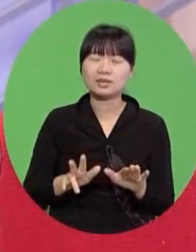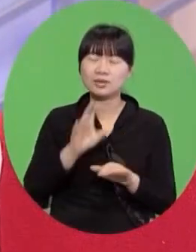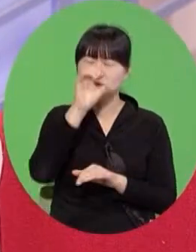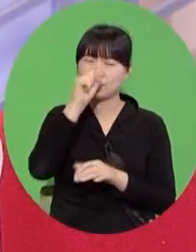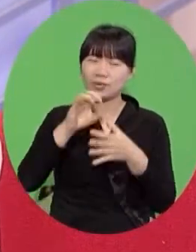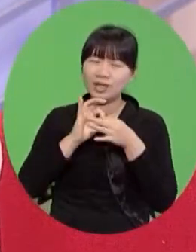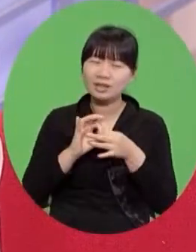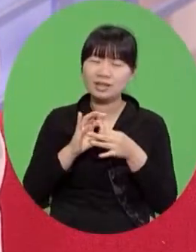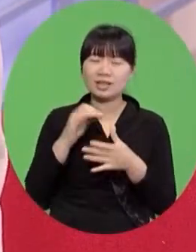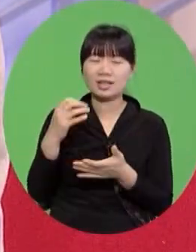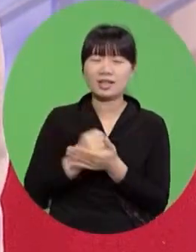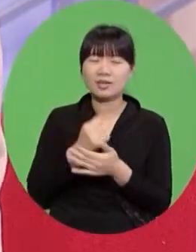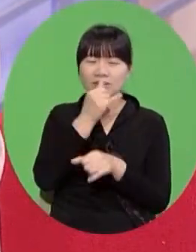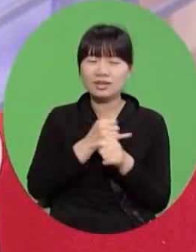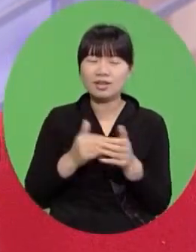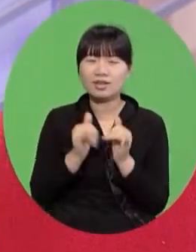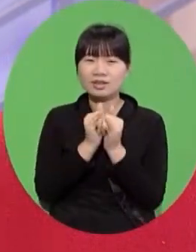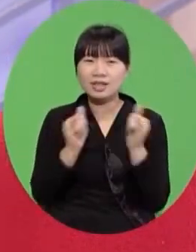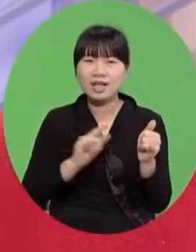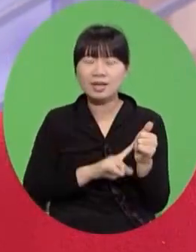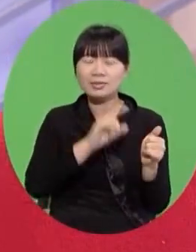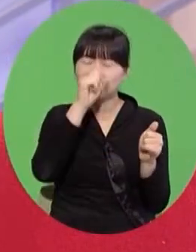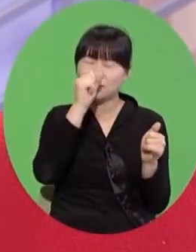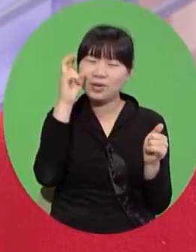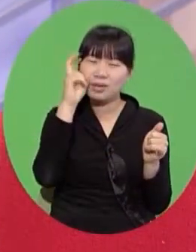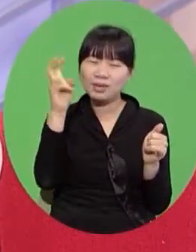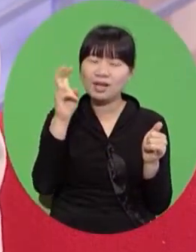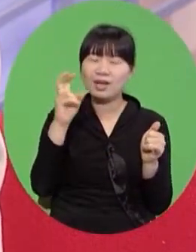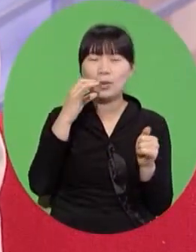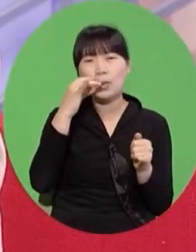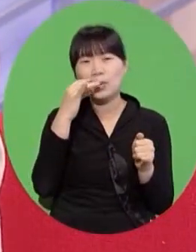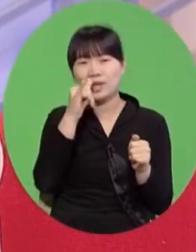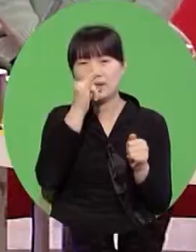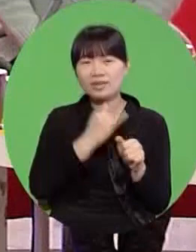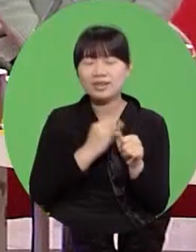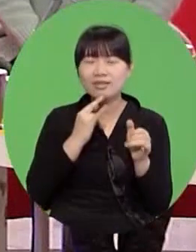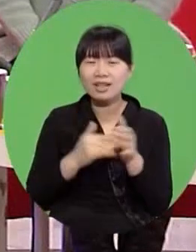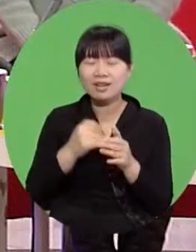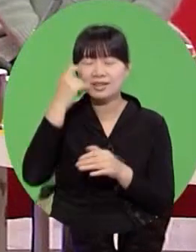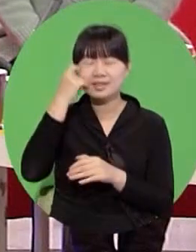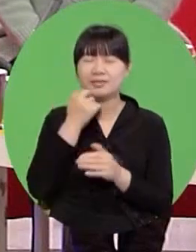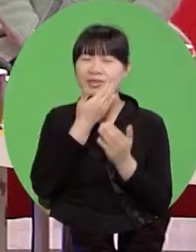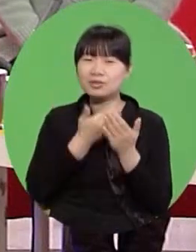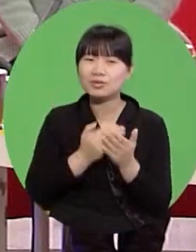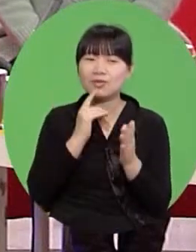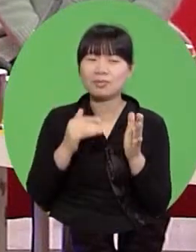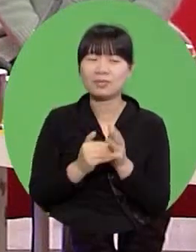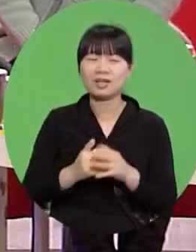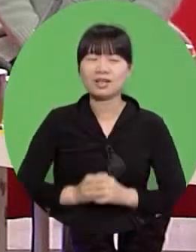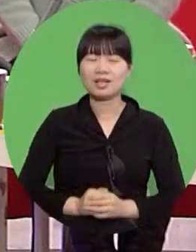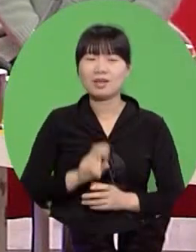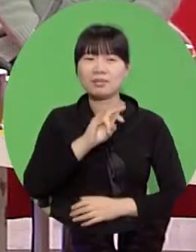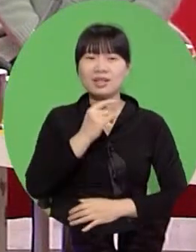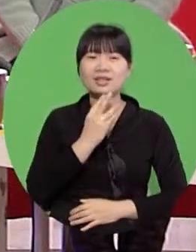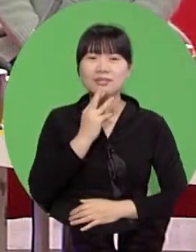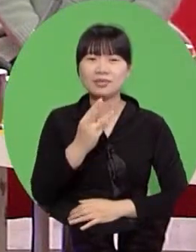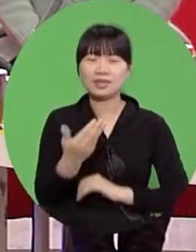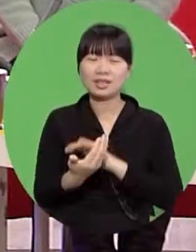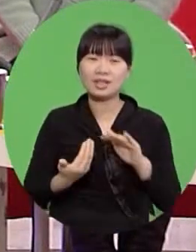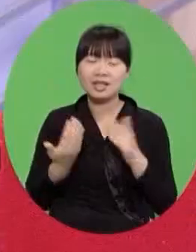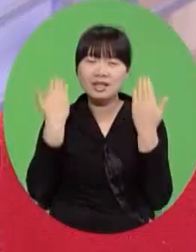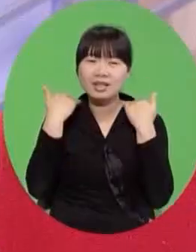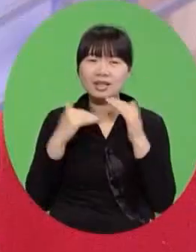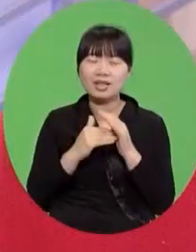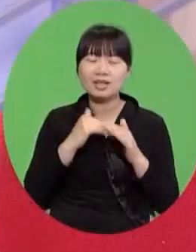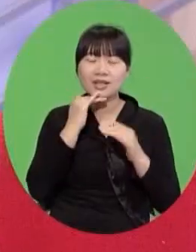좋은 관계를 유지해서 사람은 좀 좋은 것 같아. 좀 호기심이 있어. 이런 느낌이 되게 중요한 거고요. 만 3세가 지나면 아이들이